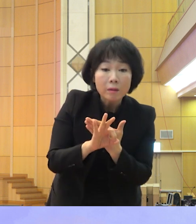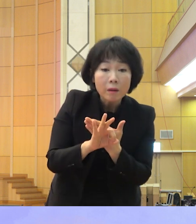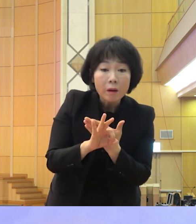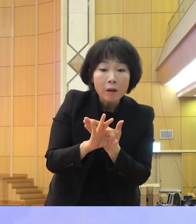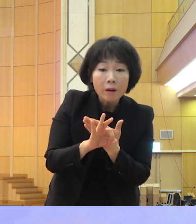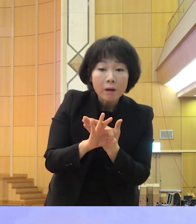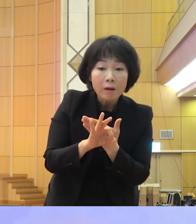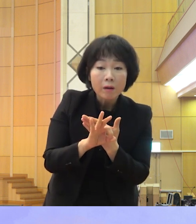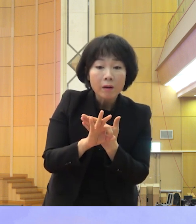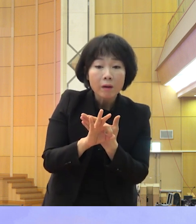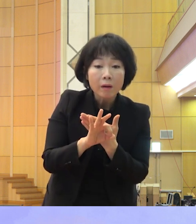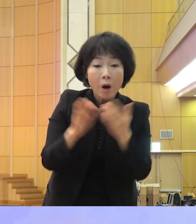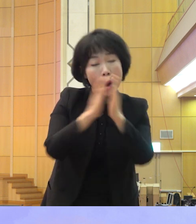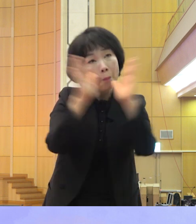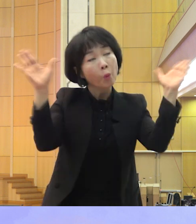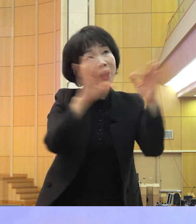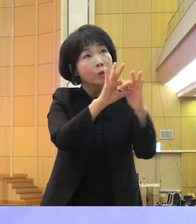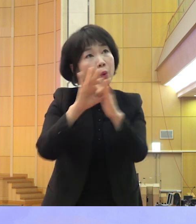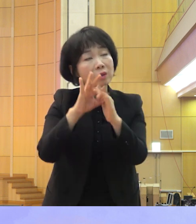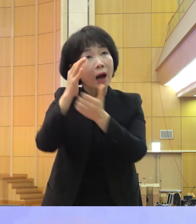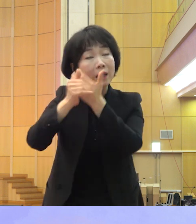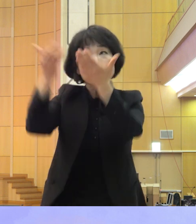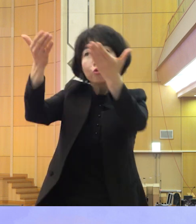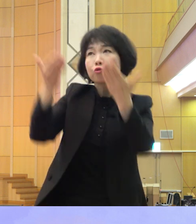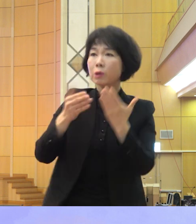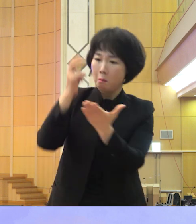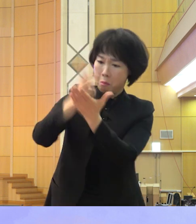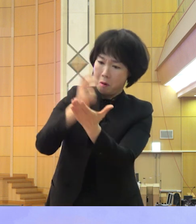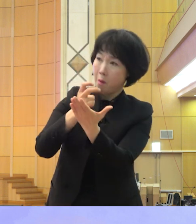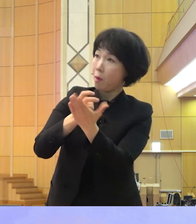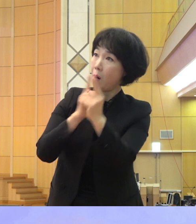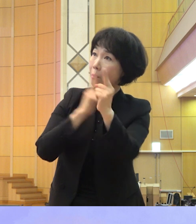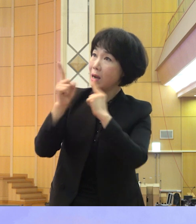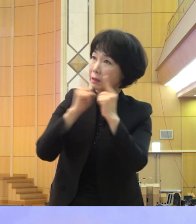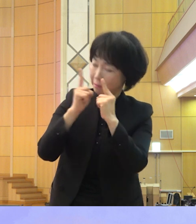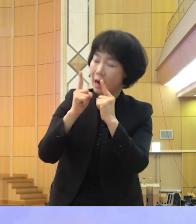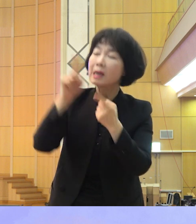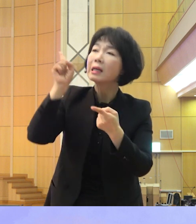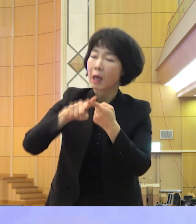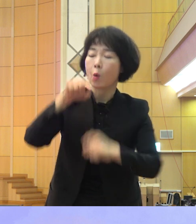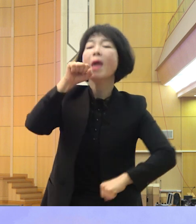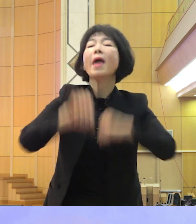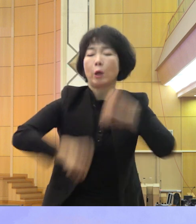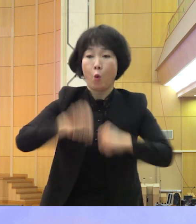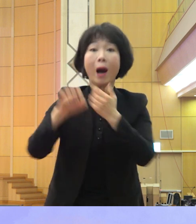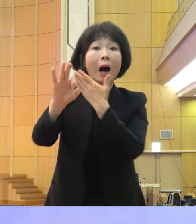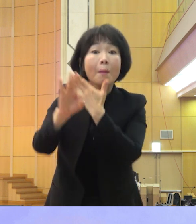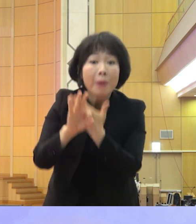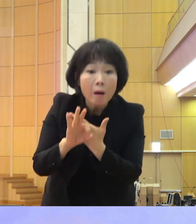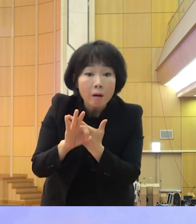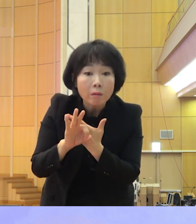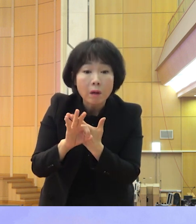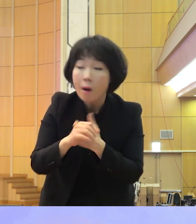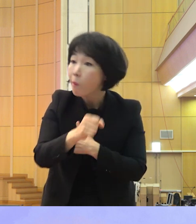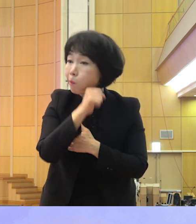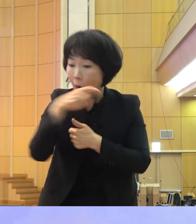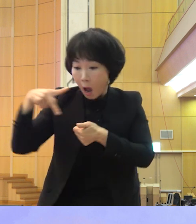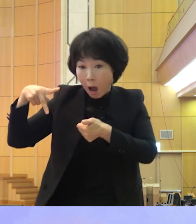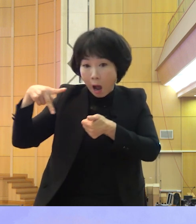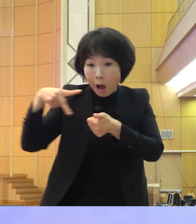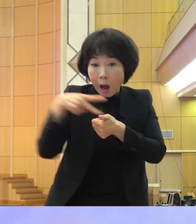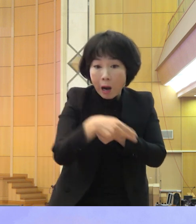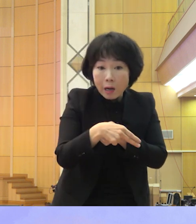율법, 모세를 통해서 하나님이 주신 율법의 말씀을 행한다면